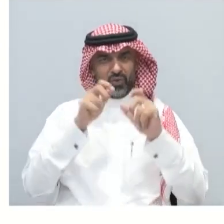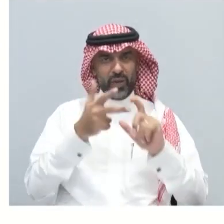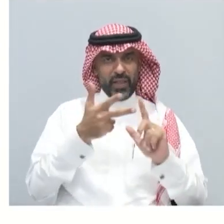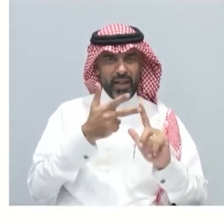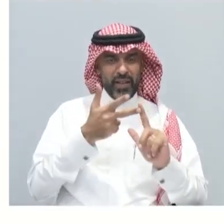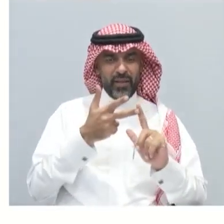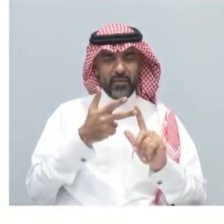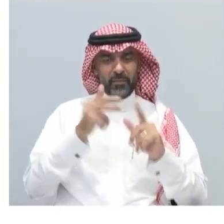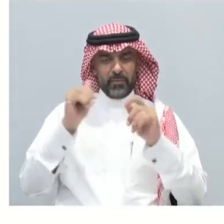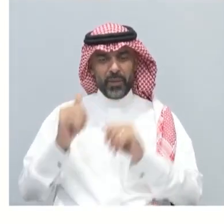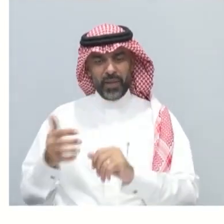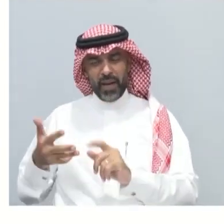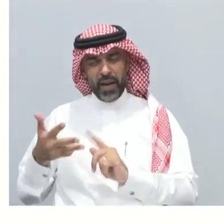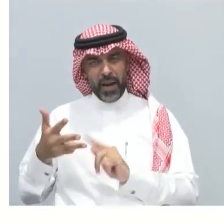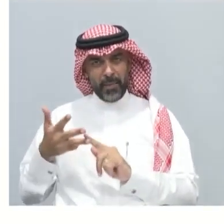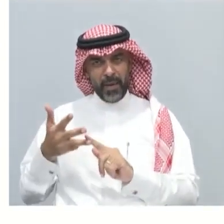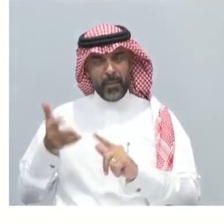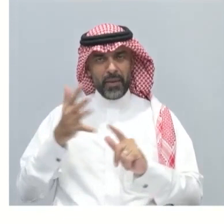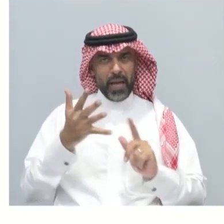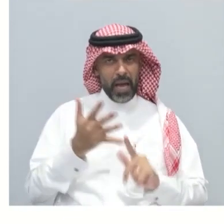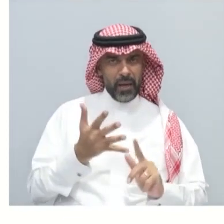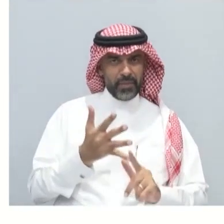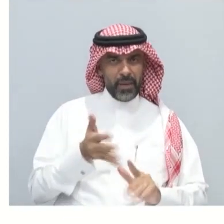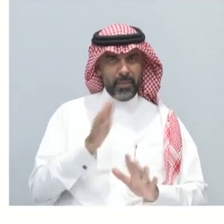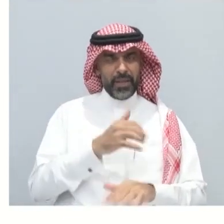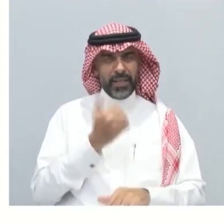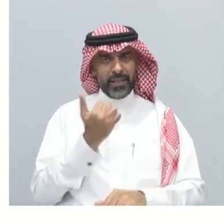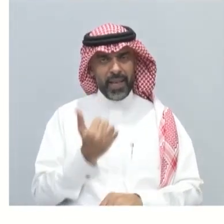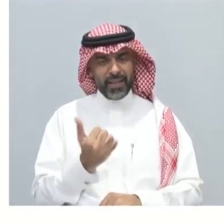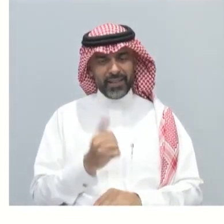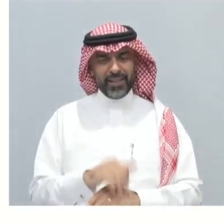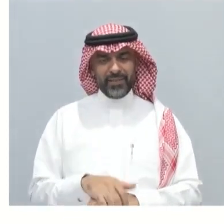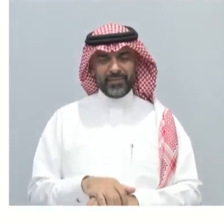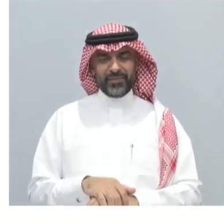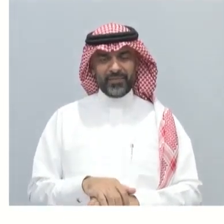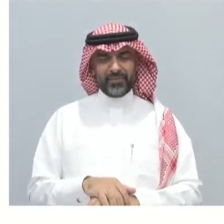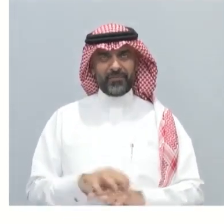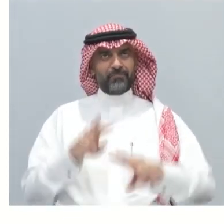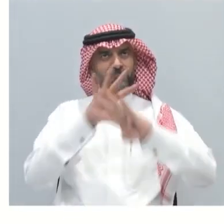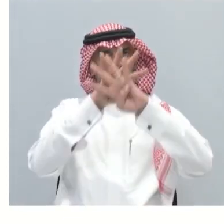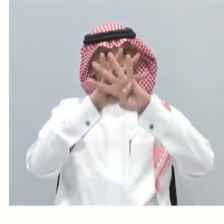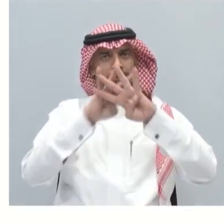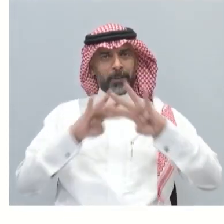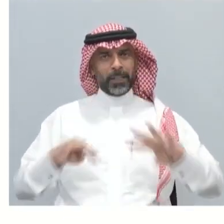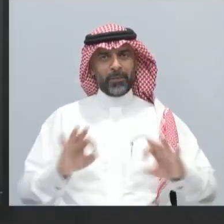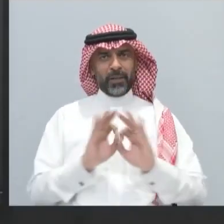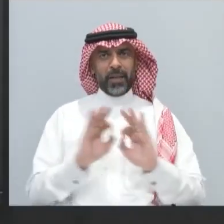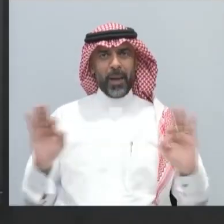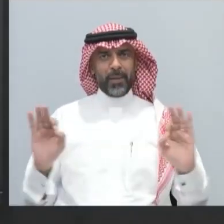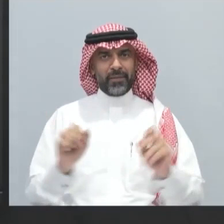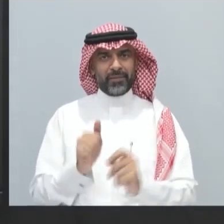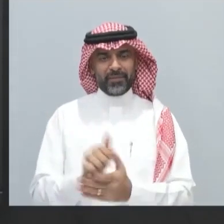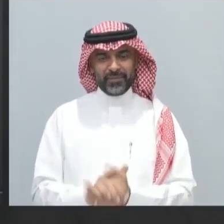الثالثه ثم المرحله الرابعه ثم المرحله الخامسه ثم المرحله الاخيره وهنا نجد ان الشبكه ماذا